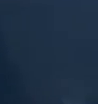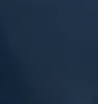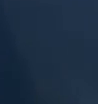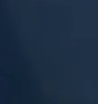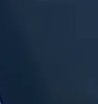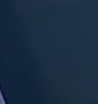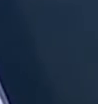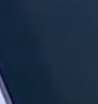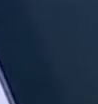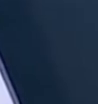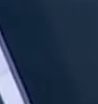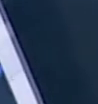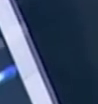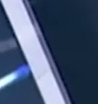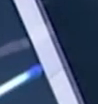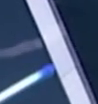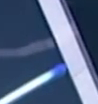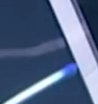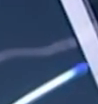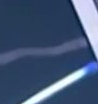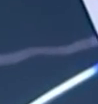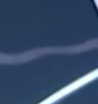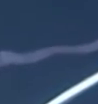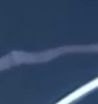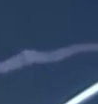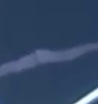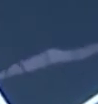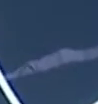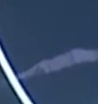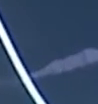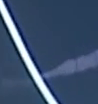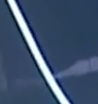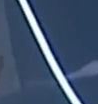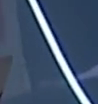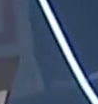лайки, пишите комментарии. Не забывайте включить колокольчик, чтобы всегда быть в курсе самого важного.